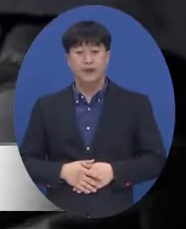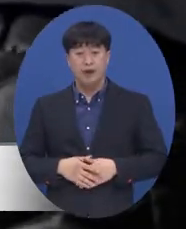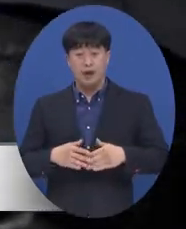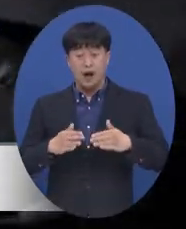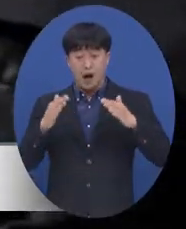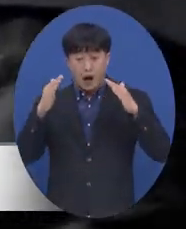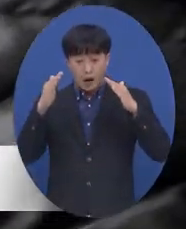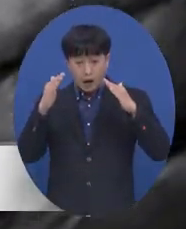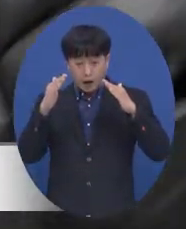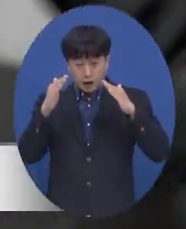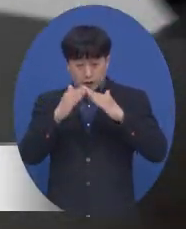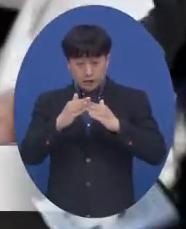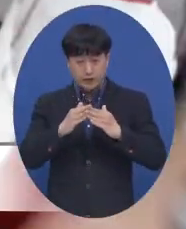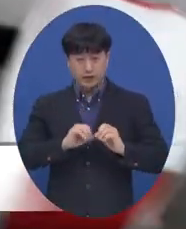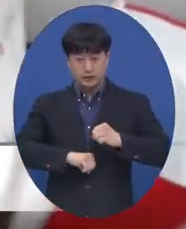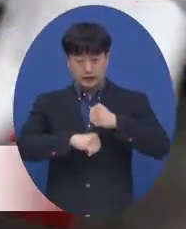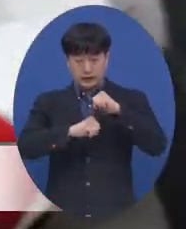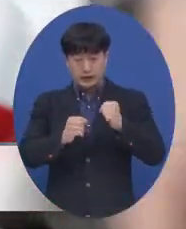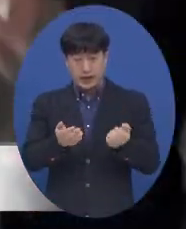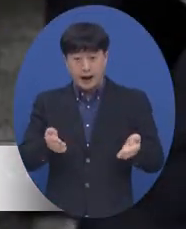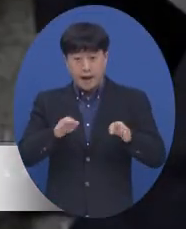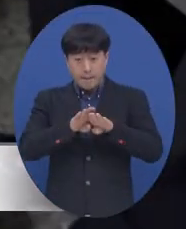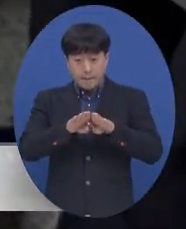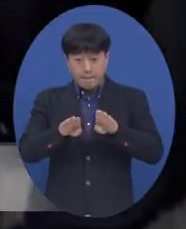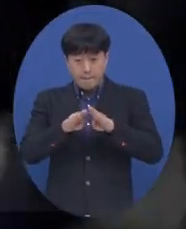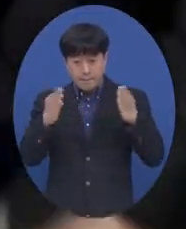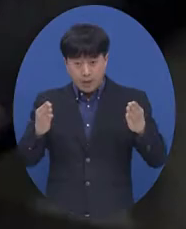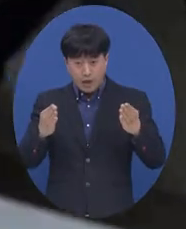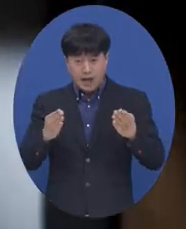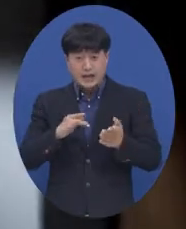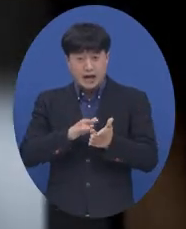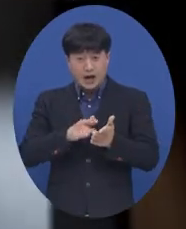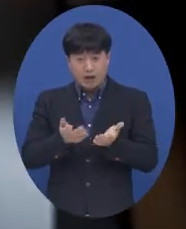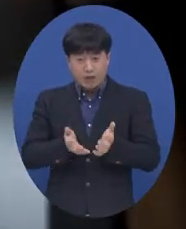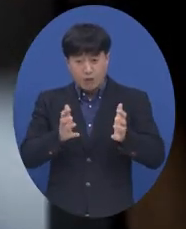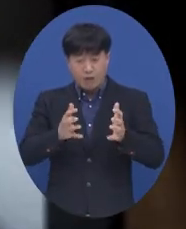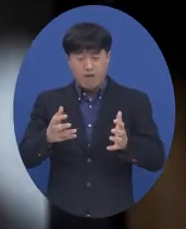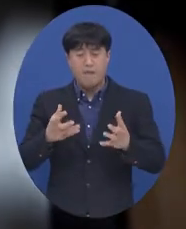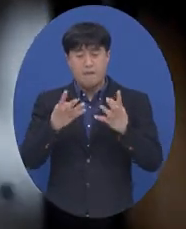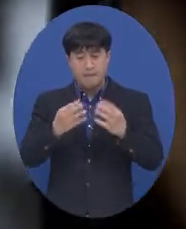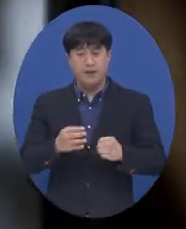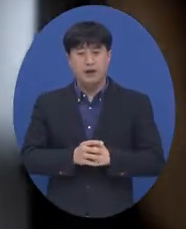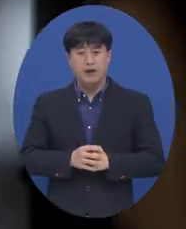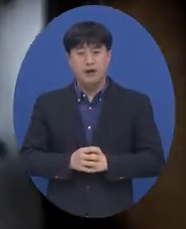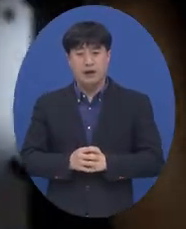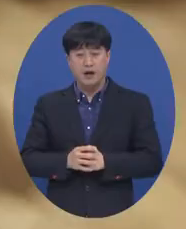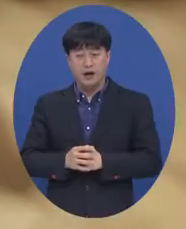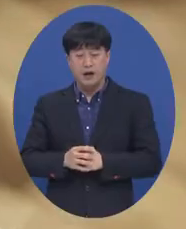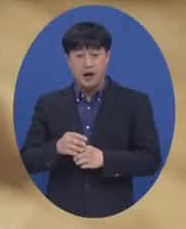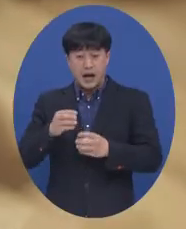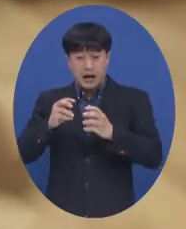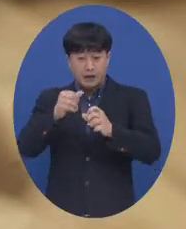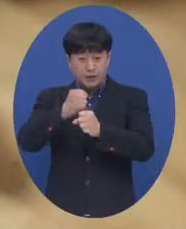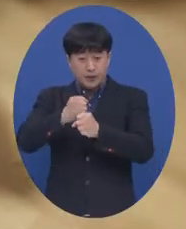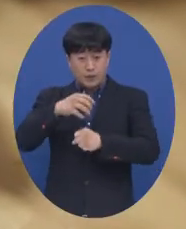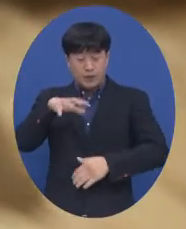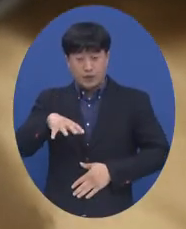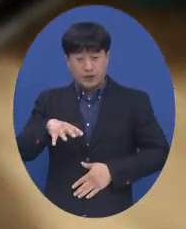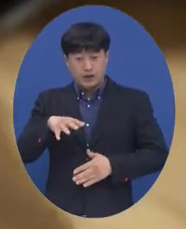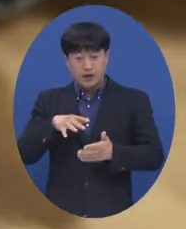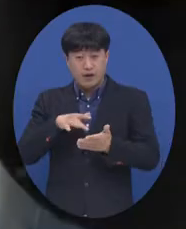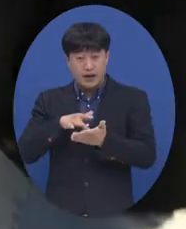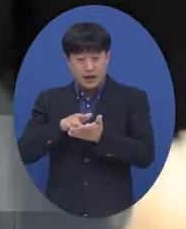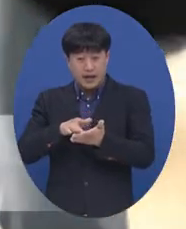가정집에 수북이 쌓인 상자를 열어보니 약통이 잔뜩 담겨 있습니다. 제분소에서 판을 만들어 와 집에서 약통에 담아 판매한